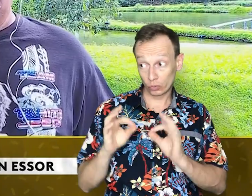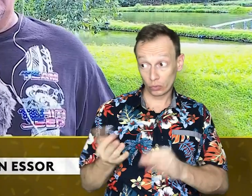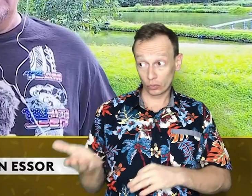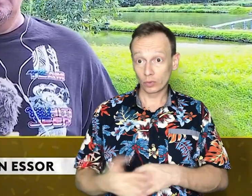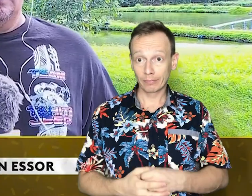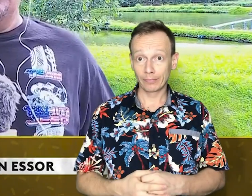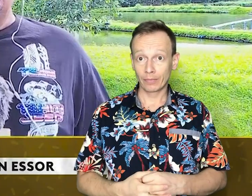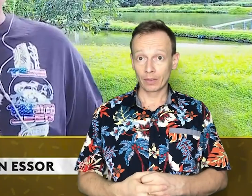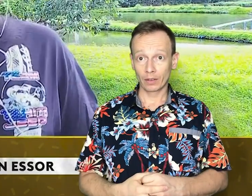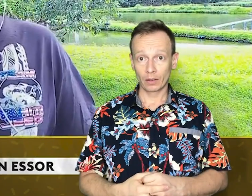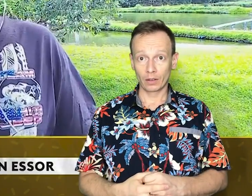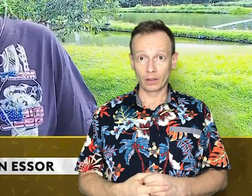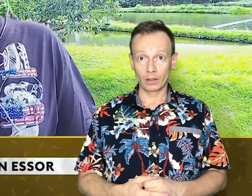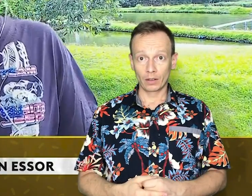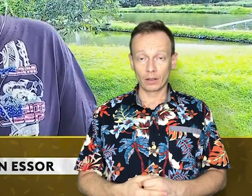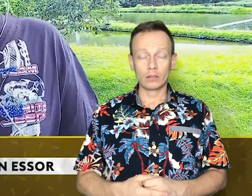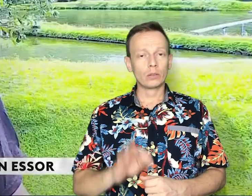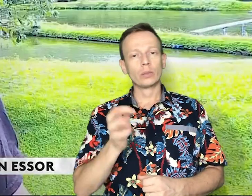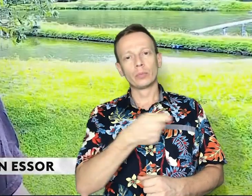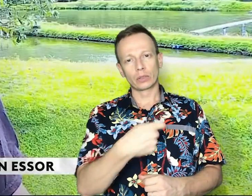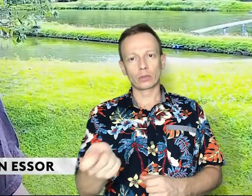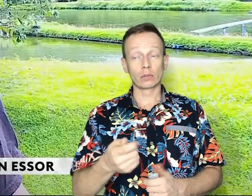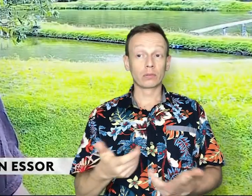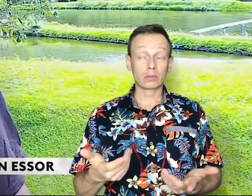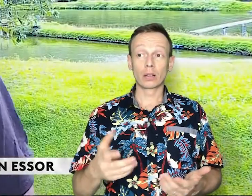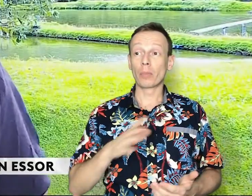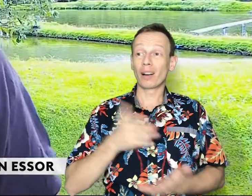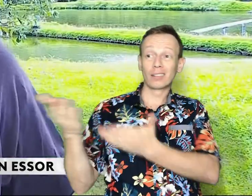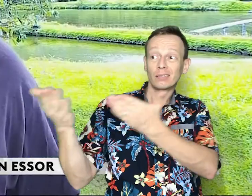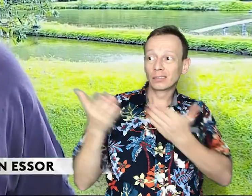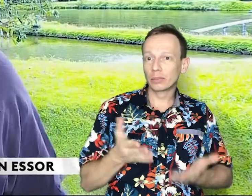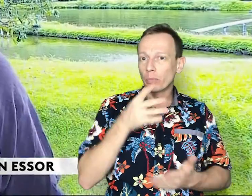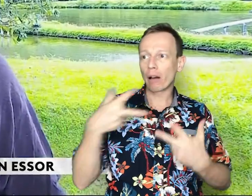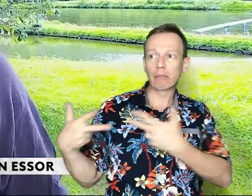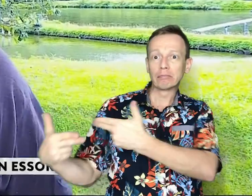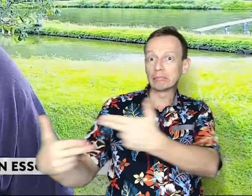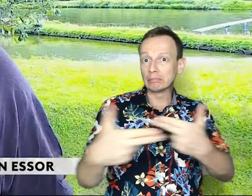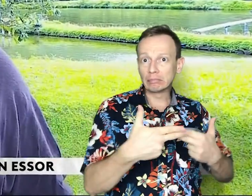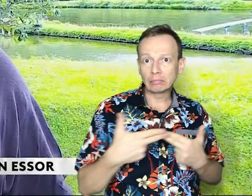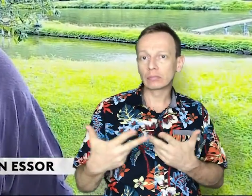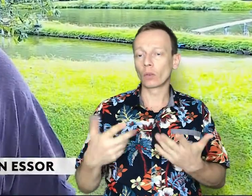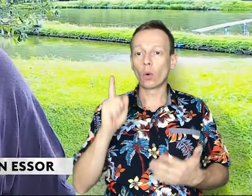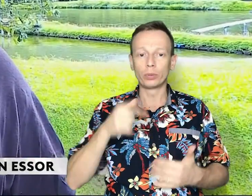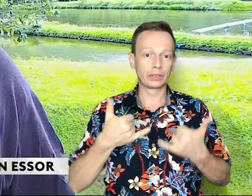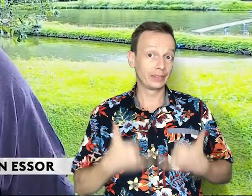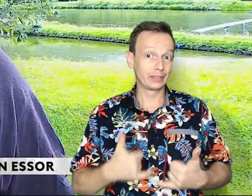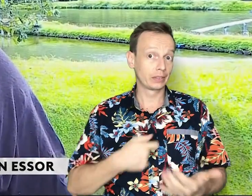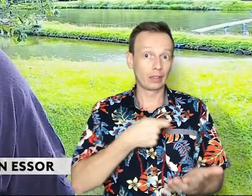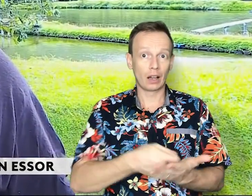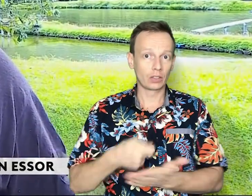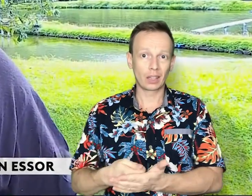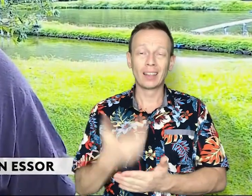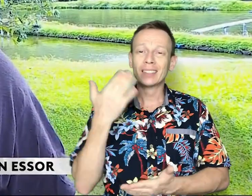Ah oui, heureusement, on a tout fermé sur ce côté-là, hein, parce que l'importation, eux aussi, il